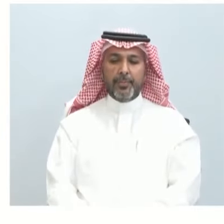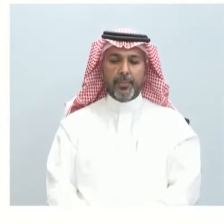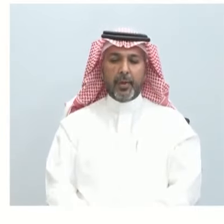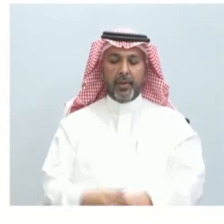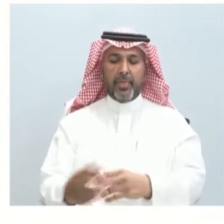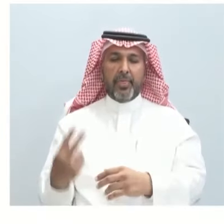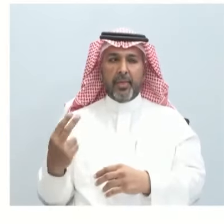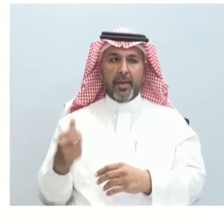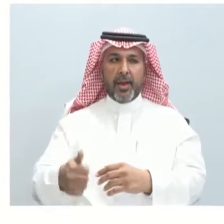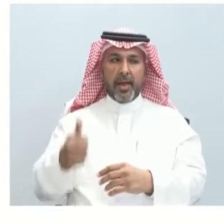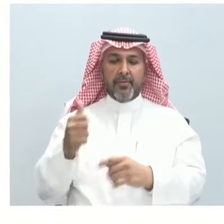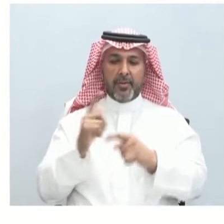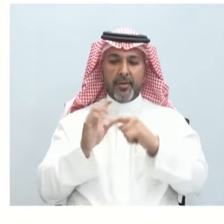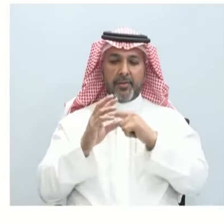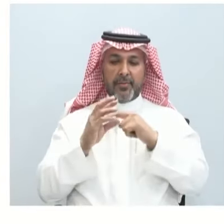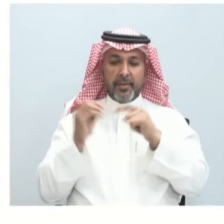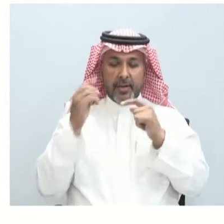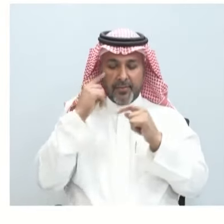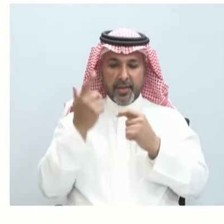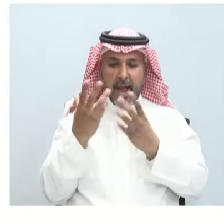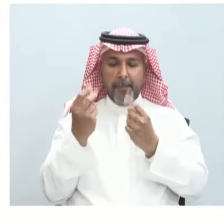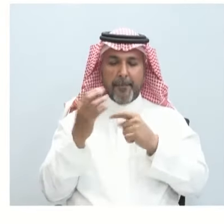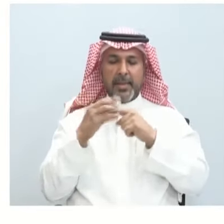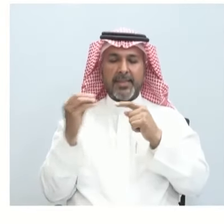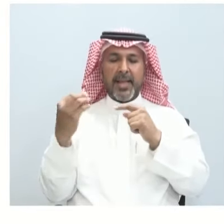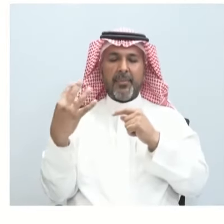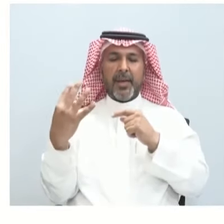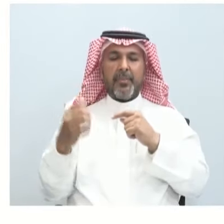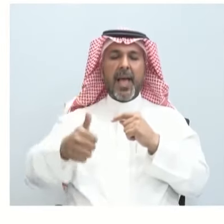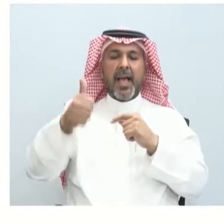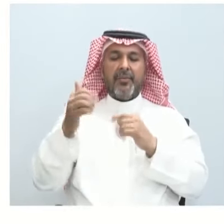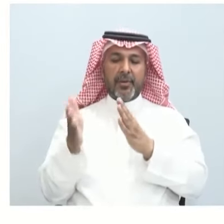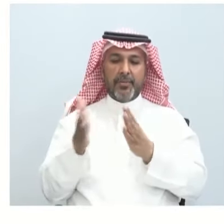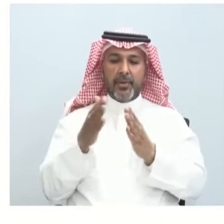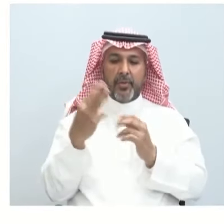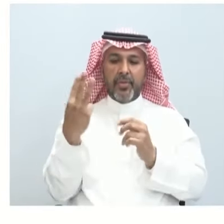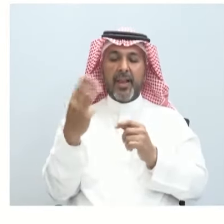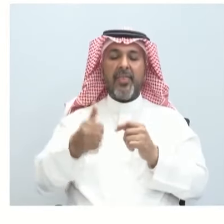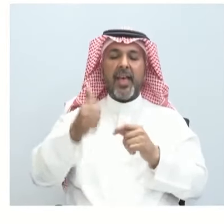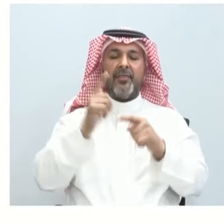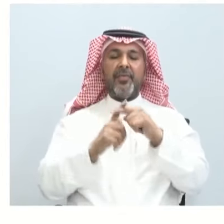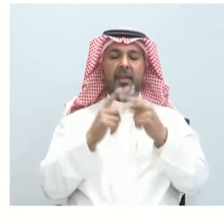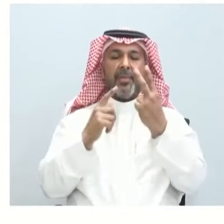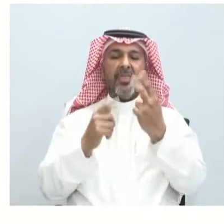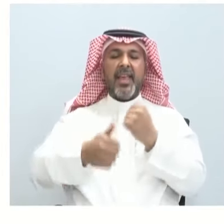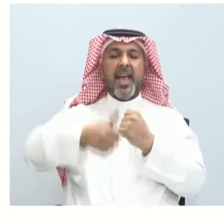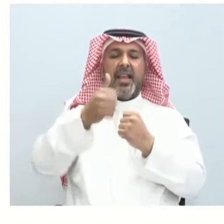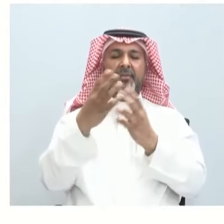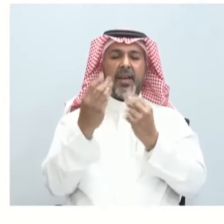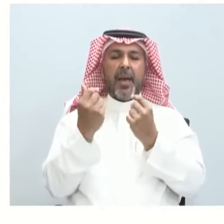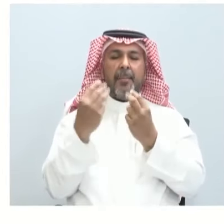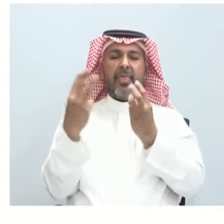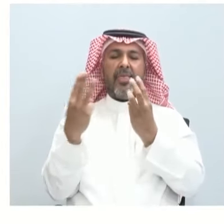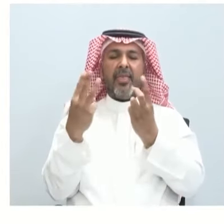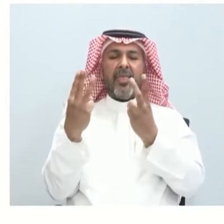للاشارات اذا سالب 4000 نستكمل الان عمليه الضرب 3000*2000 العدد